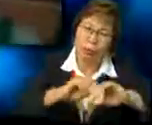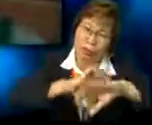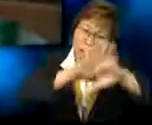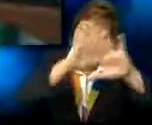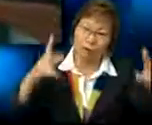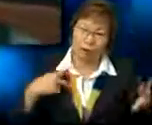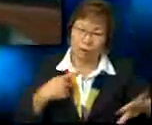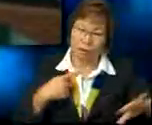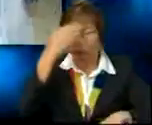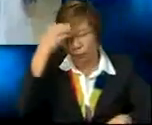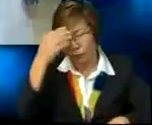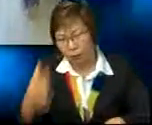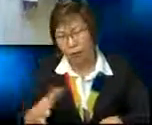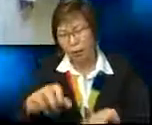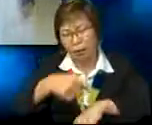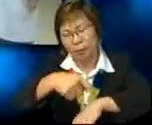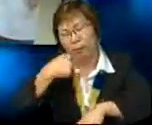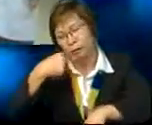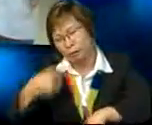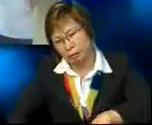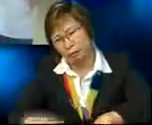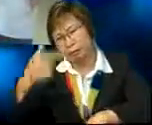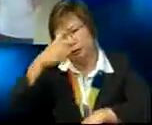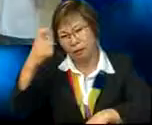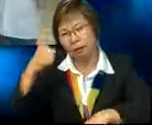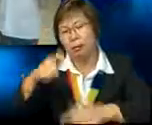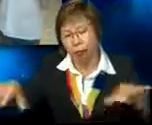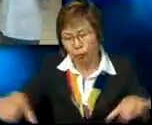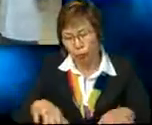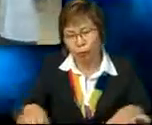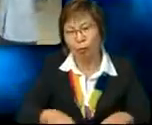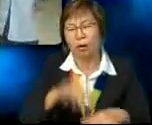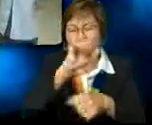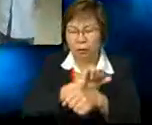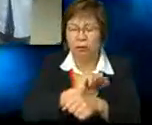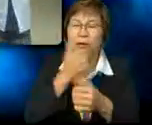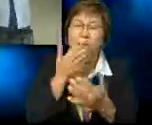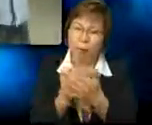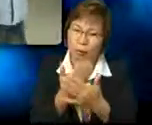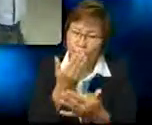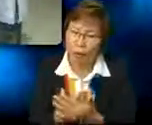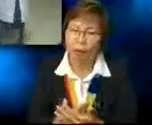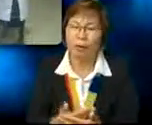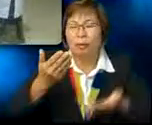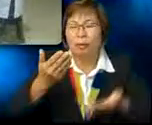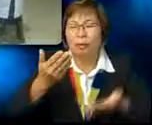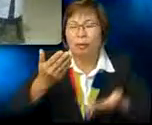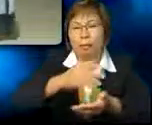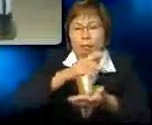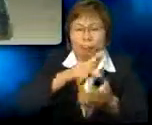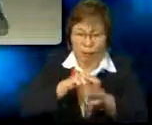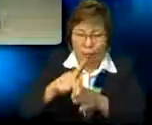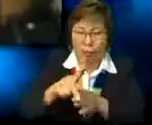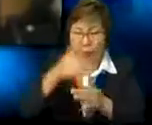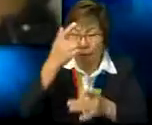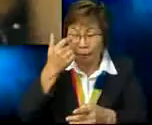di mana kita memberitahu kita mengambil masa yang lama kerana ingin melakukan sesuatu dengan teliti. Ya, sebagai pakar mata, apabila kita memeriksa